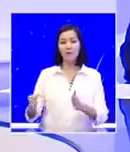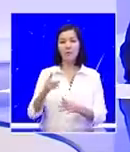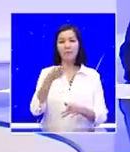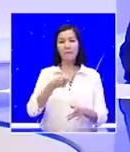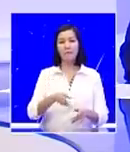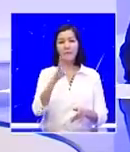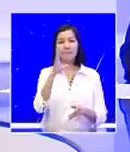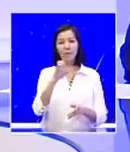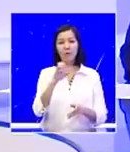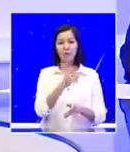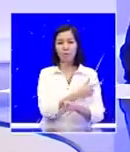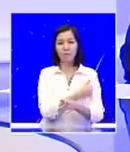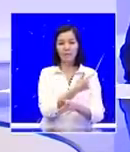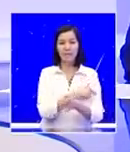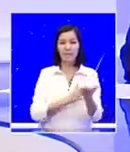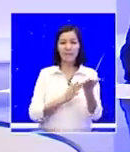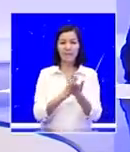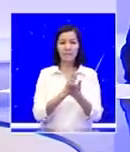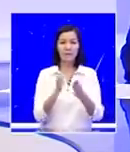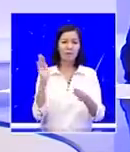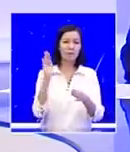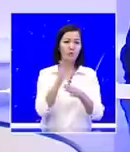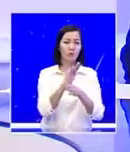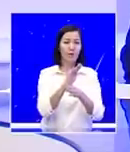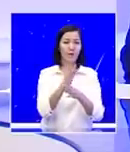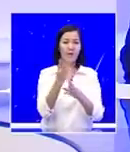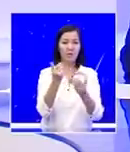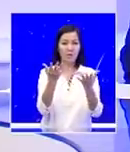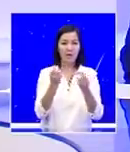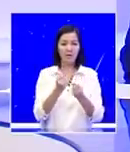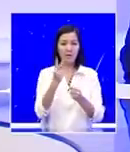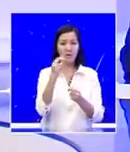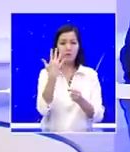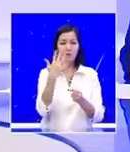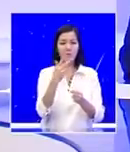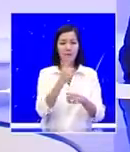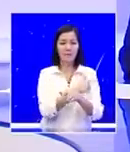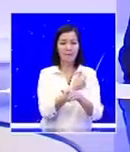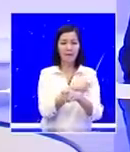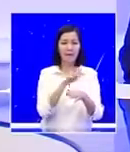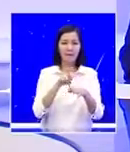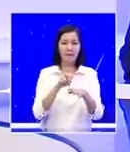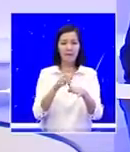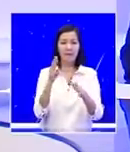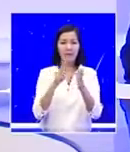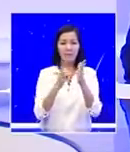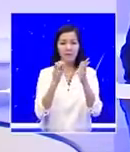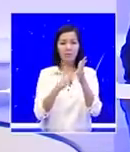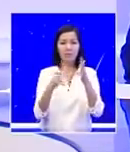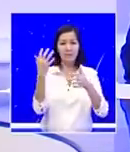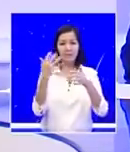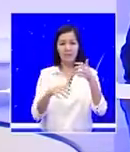Алматы облысында 1500-ге жуық медицина қызметкері үстемақы алды. Олардың 205-і дәрігер, 882-і орта